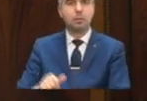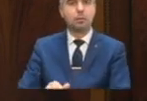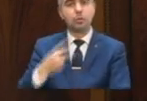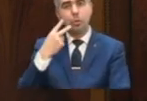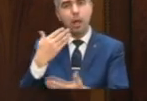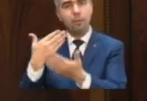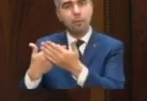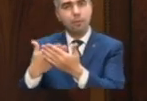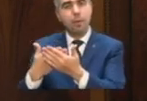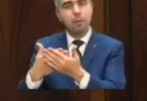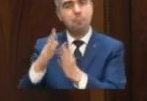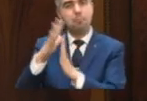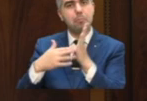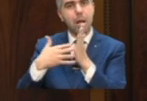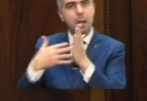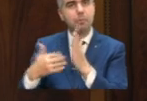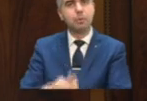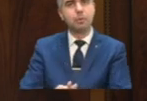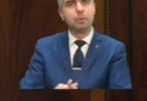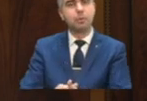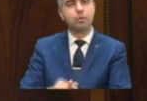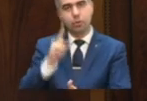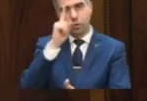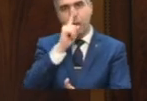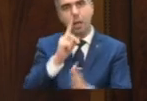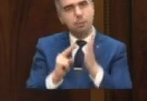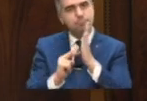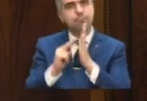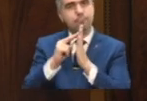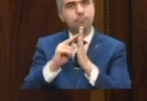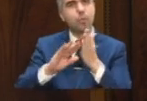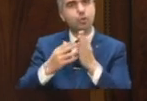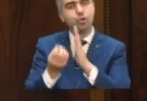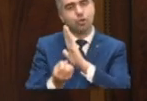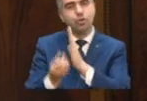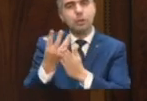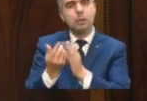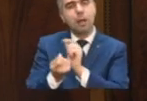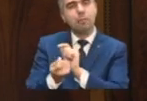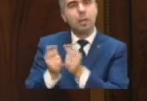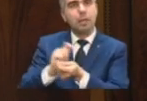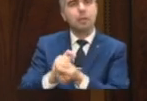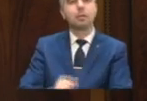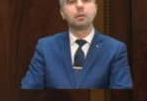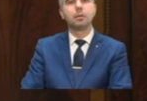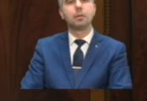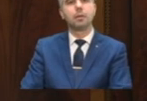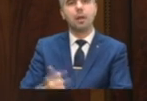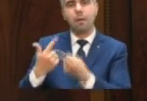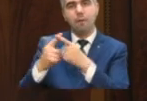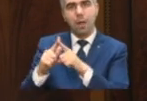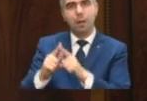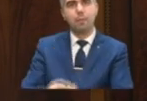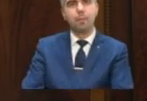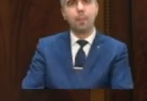لمسناها في هذا البرنامج اللي حنا اليوم كنحاولوا اننا تكون فيها واحد النظره جديده وندخلوا فيها واحد شويه ديال التجديد، واحد شويه